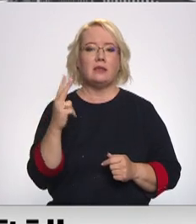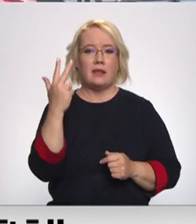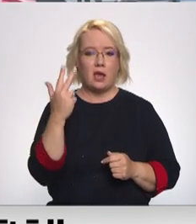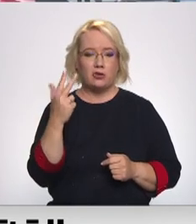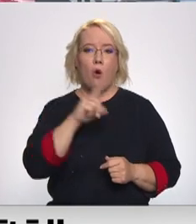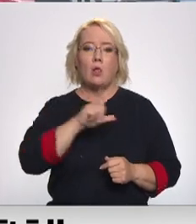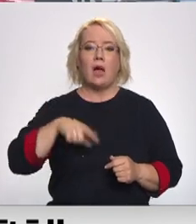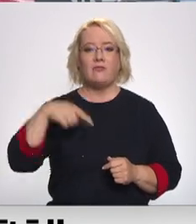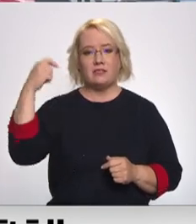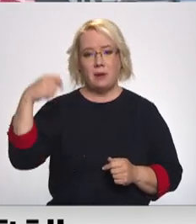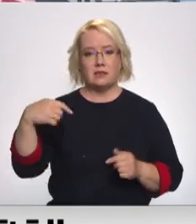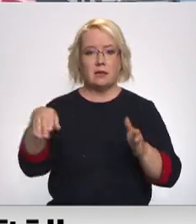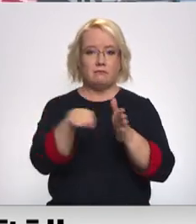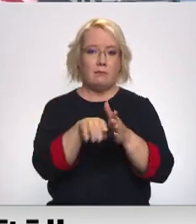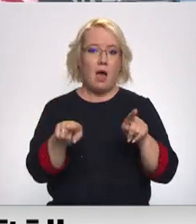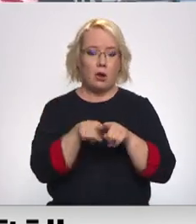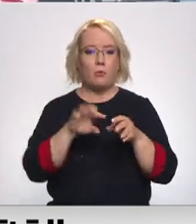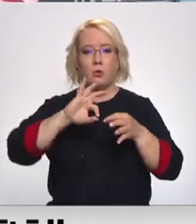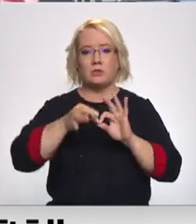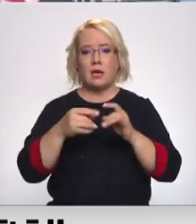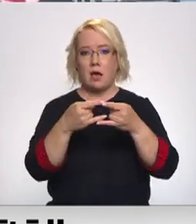Čārza III un tur būs arī Latvijas prezidents Egils Levits. Un par to vairāk arī panorāmā. Laura? Ja, paldies.